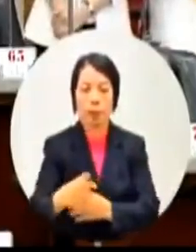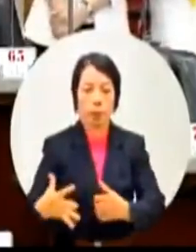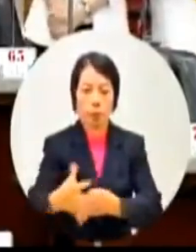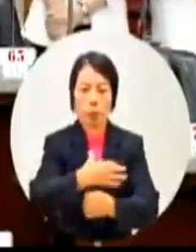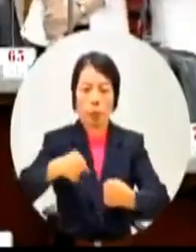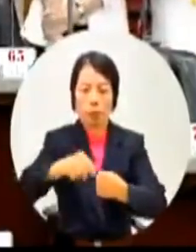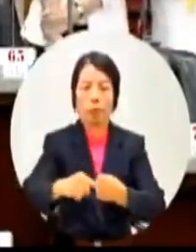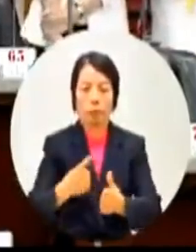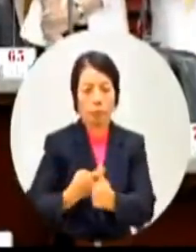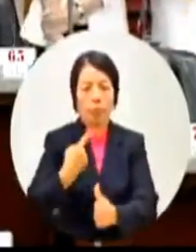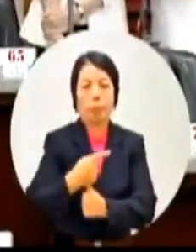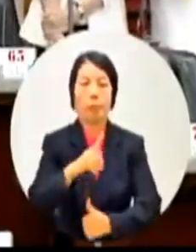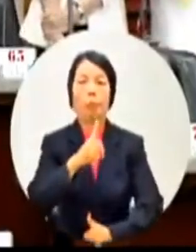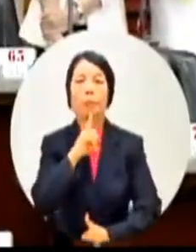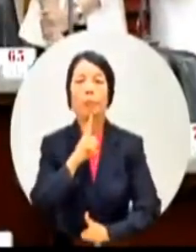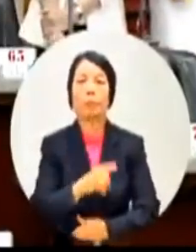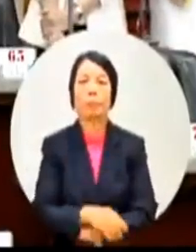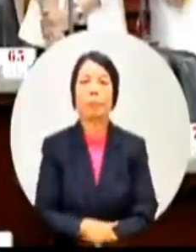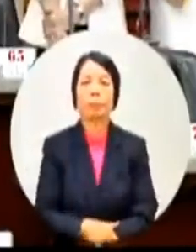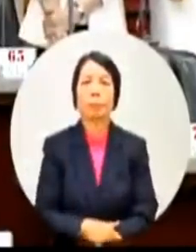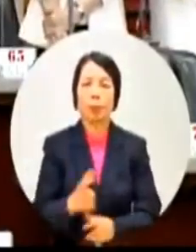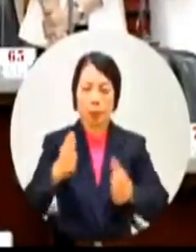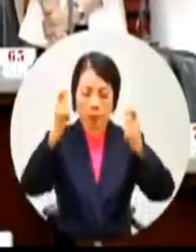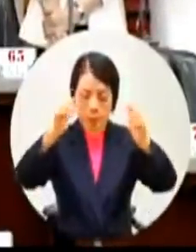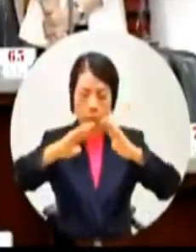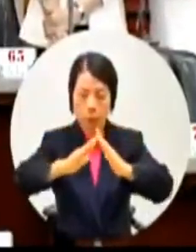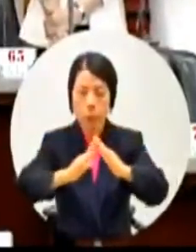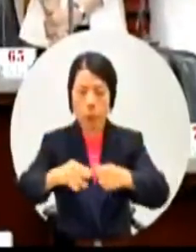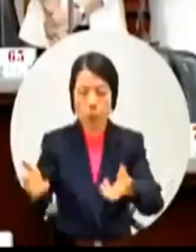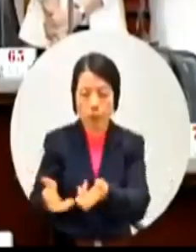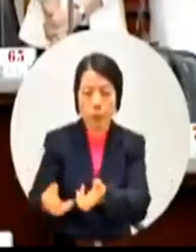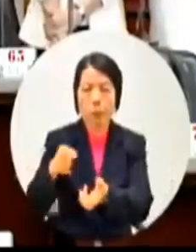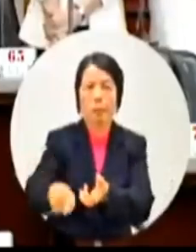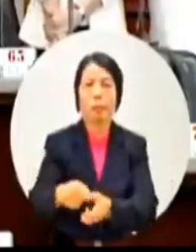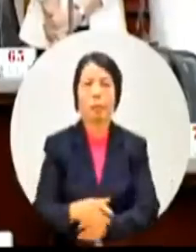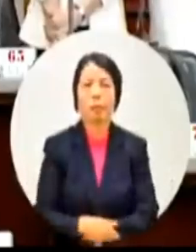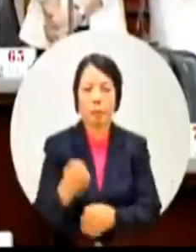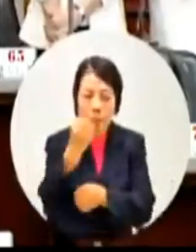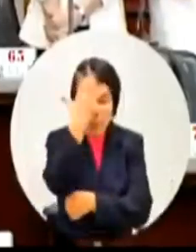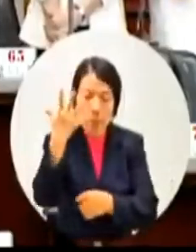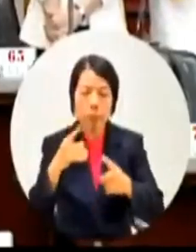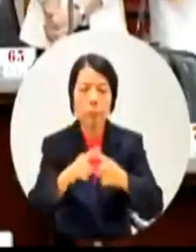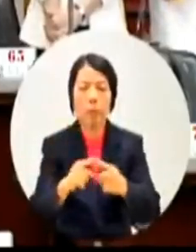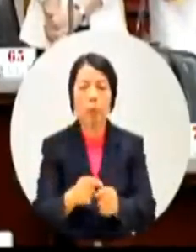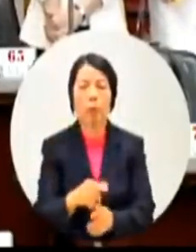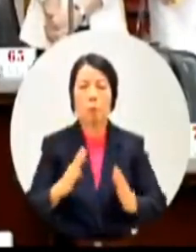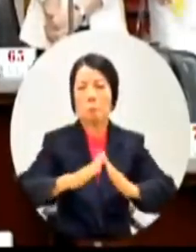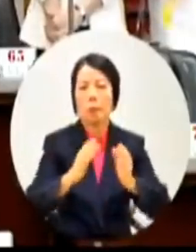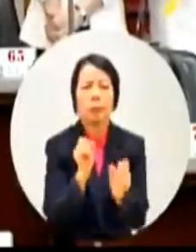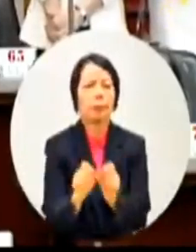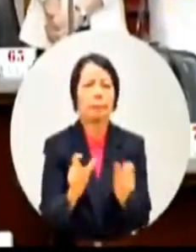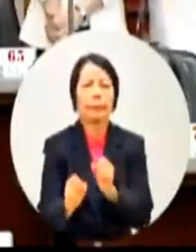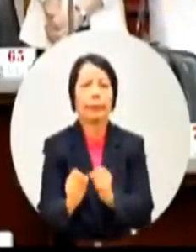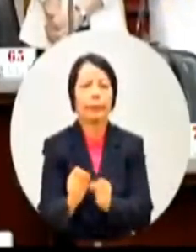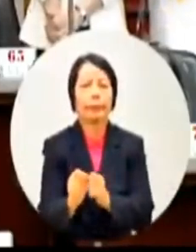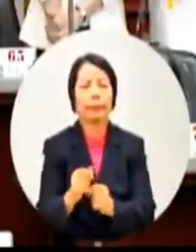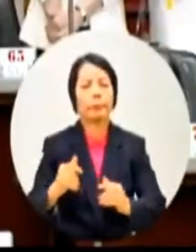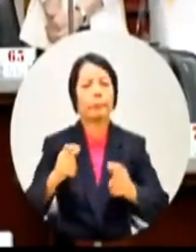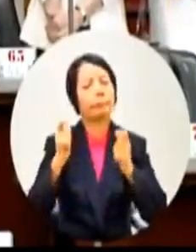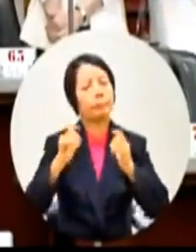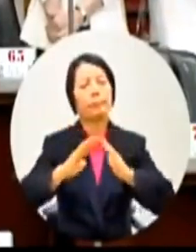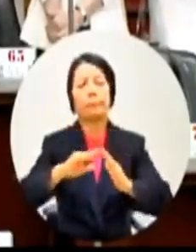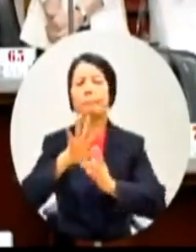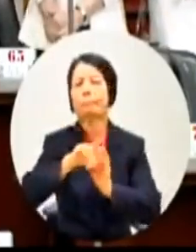打造高雄最年轻人最买不起房子的城市。我先跟你讲这个结论，市